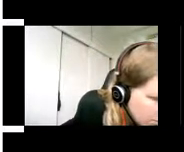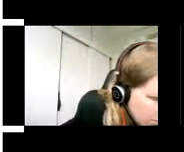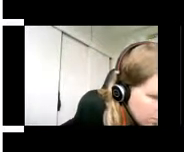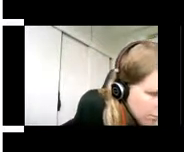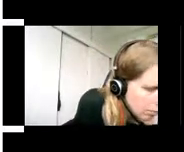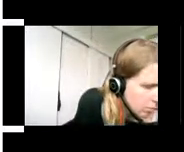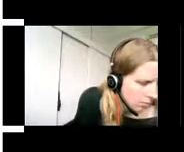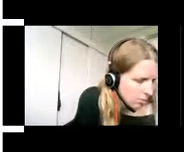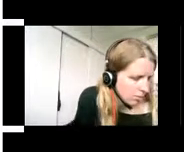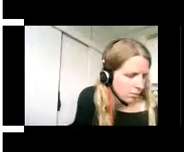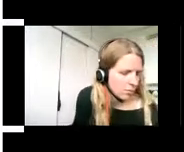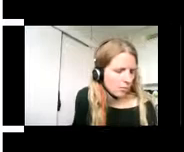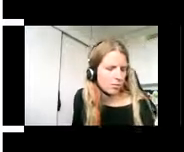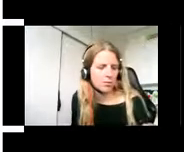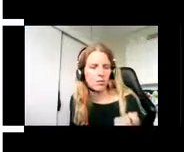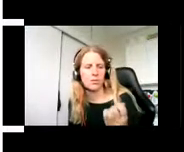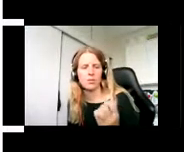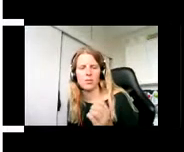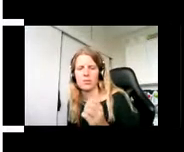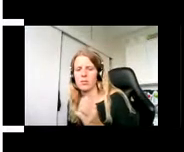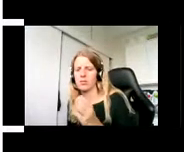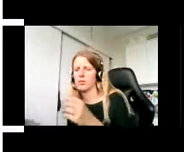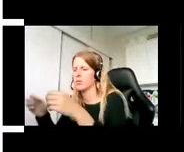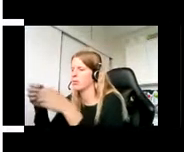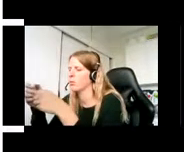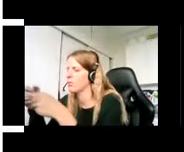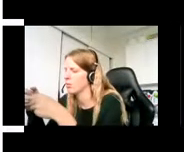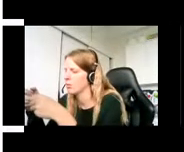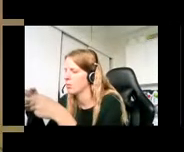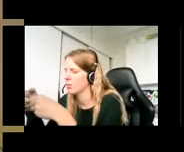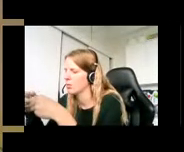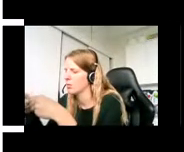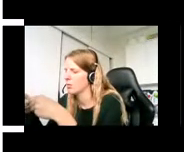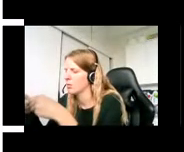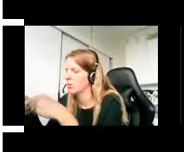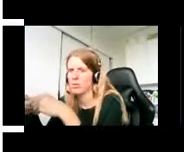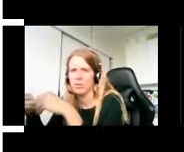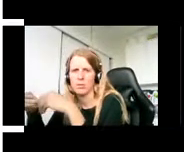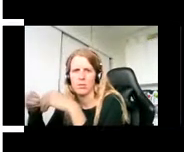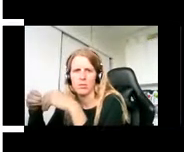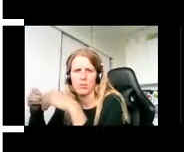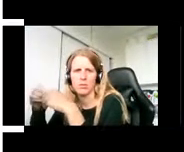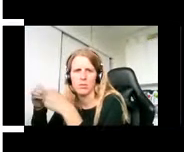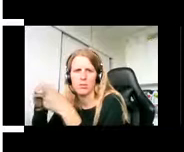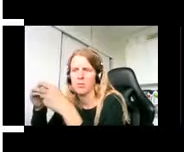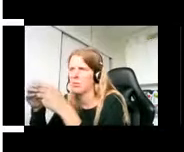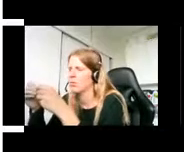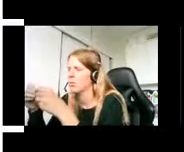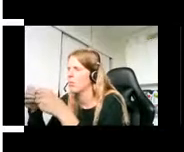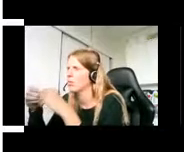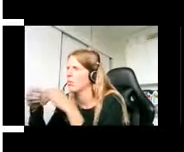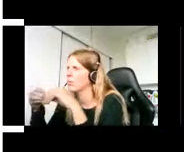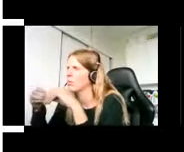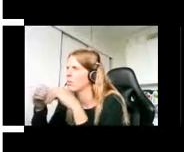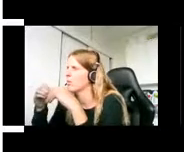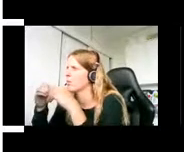met de GDPR en de privacy. Dus je verzamelt meer informatie dan andere jaren. Hou die even bij, maar ik denk dat het ook wel bij staat dat je dat...